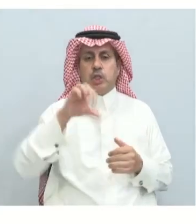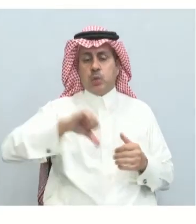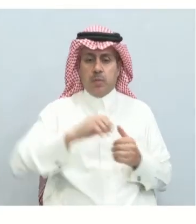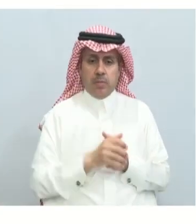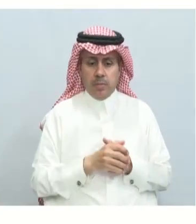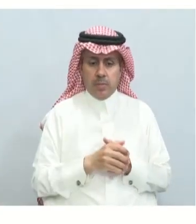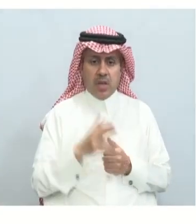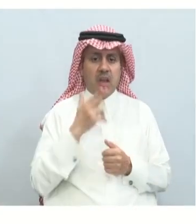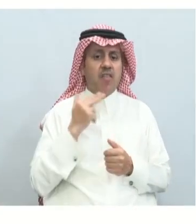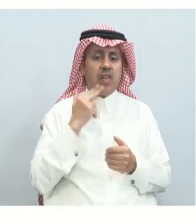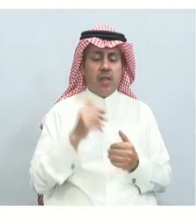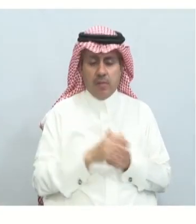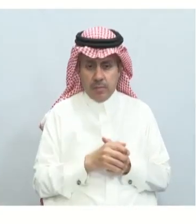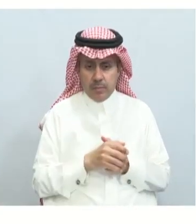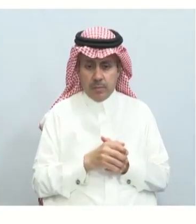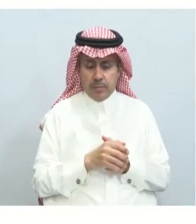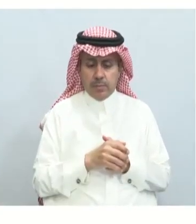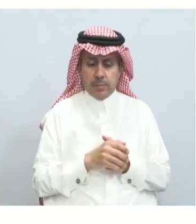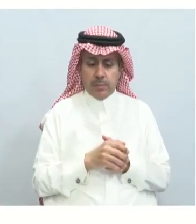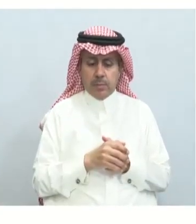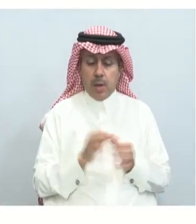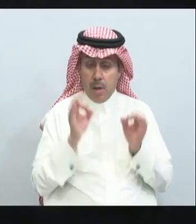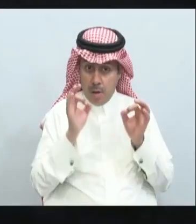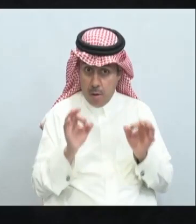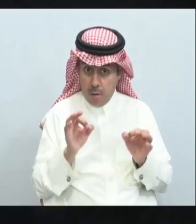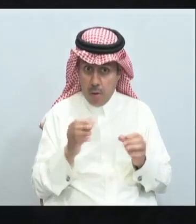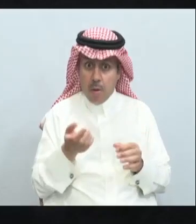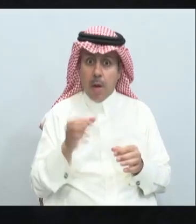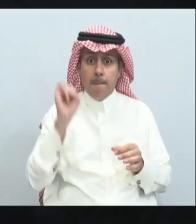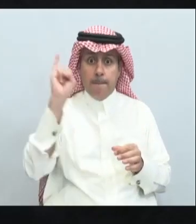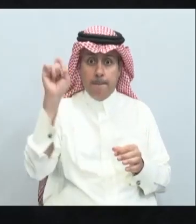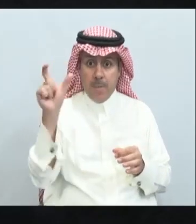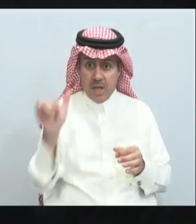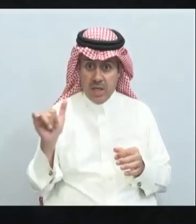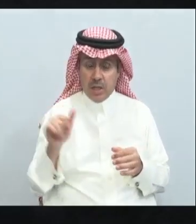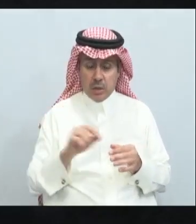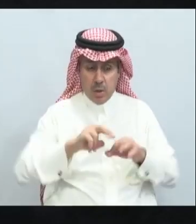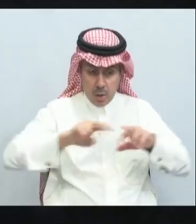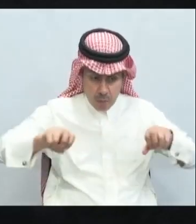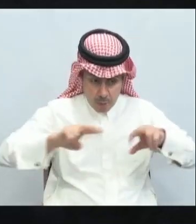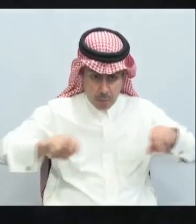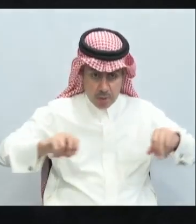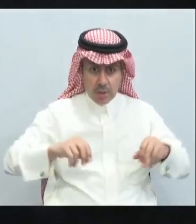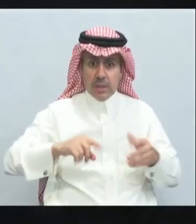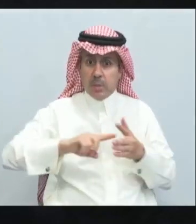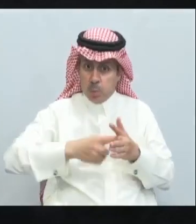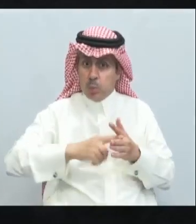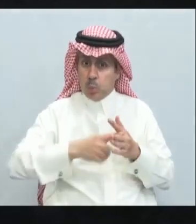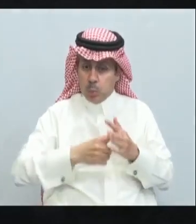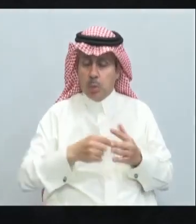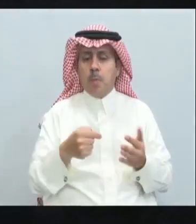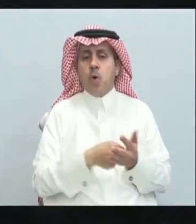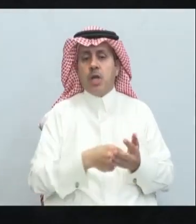الضعيفه اذا وجد او ظن او غلب على ظنه انه هذه الحيوانات تحتاج الى معالجه فانه